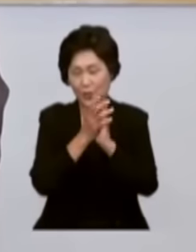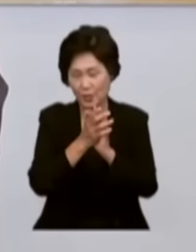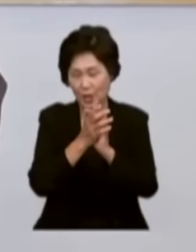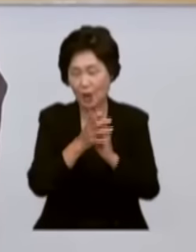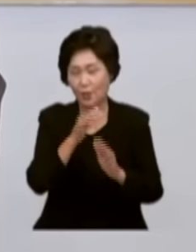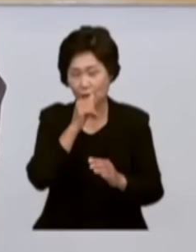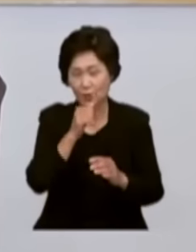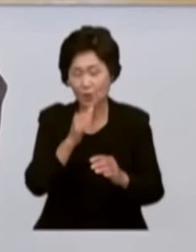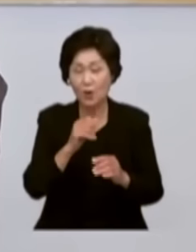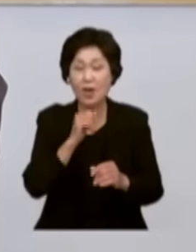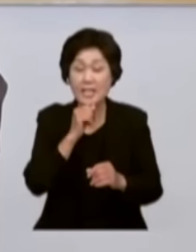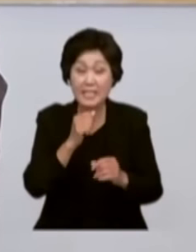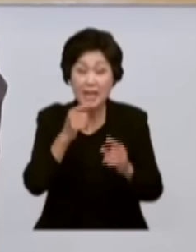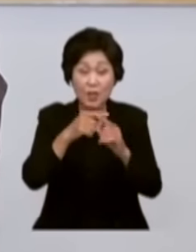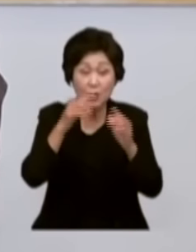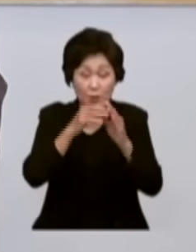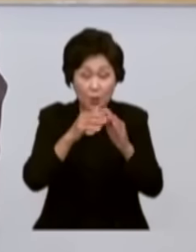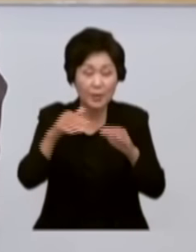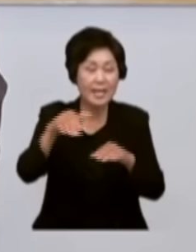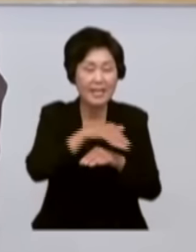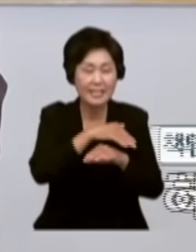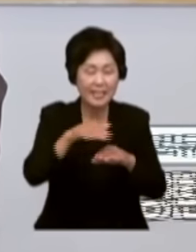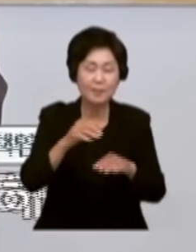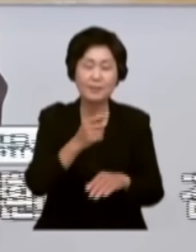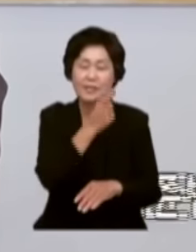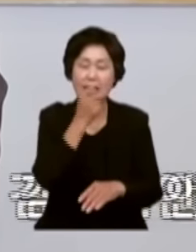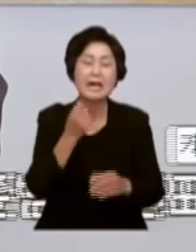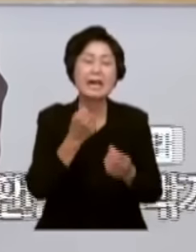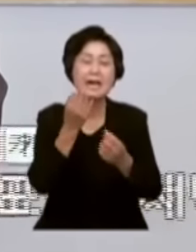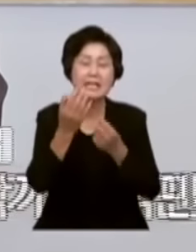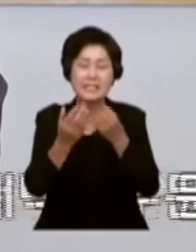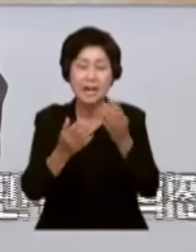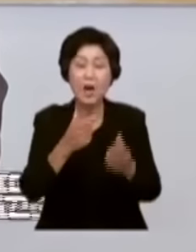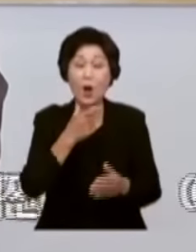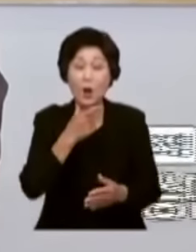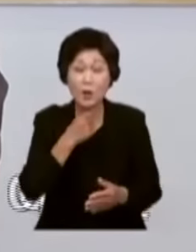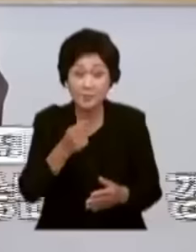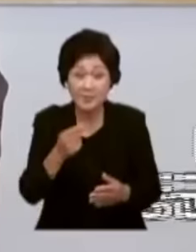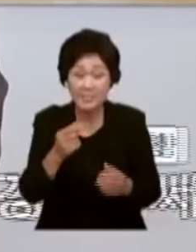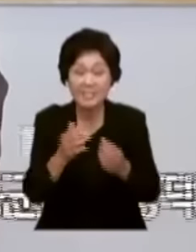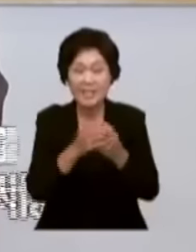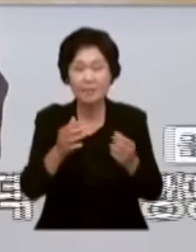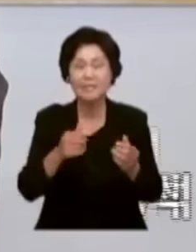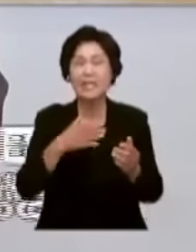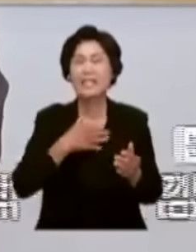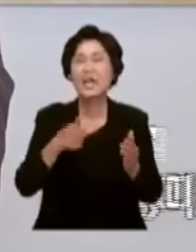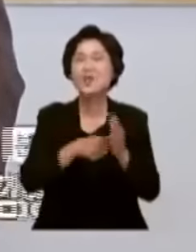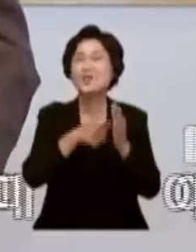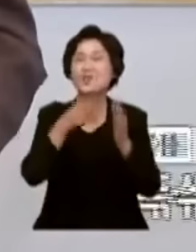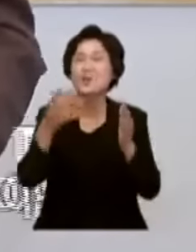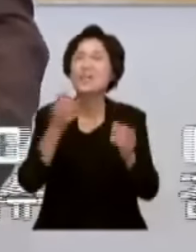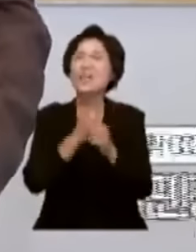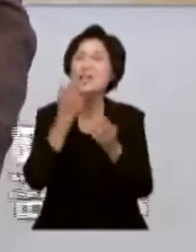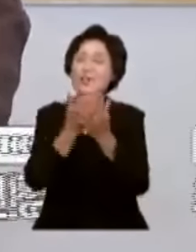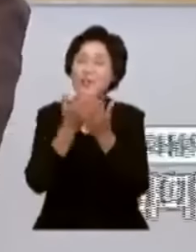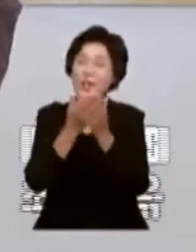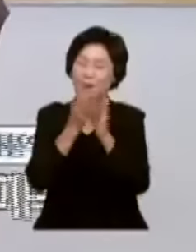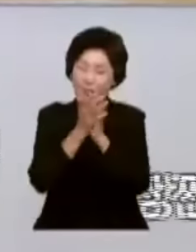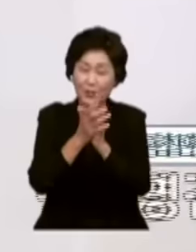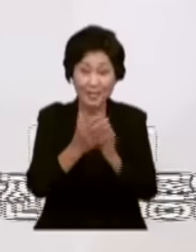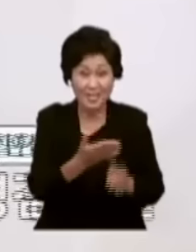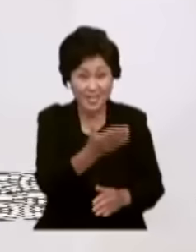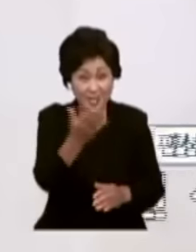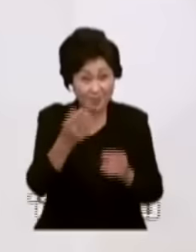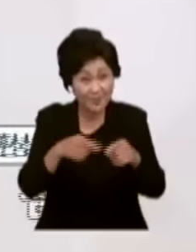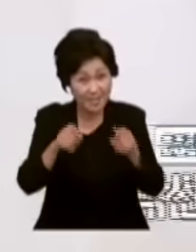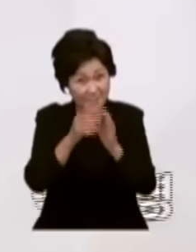네. 간증하고 싶다. 나를 더 유명하게 만들어 달라. 그렇게 기도하는데 우리 여러분들도 함께 기도해 주셨으면 네. 참 좋겠습니다. 내가